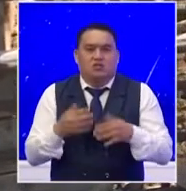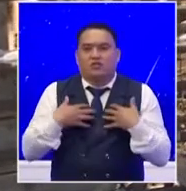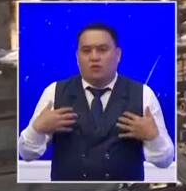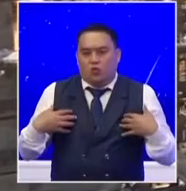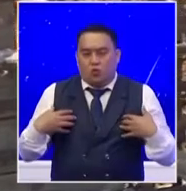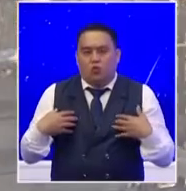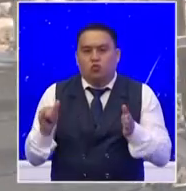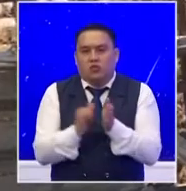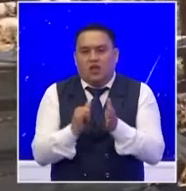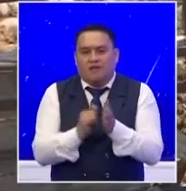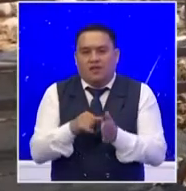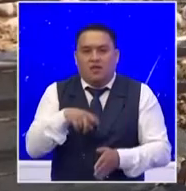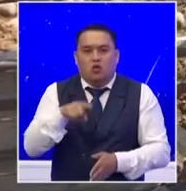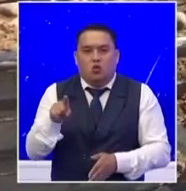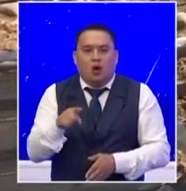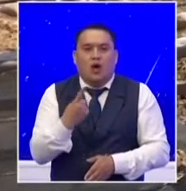животных. Это